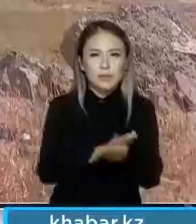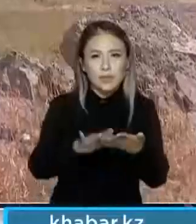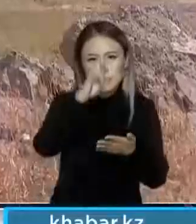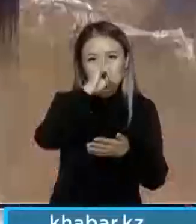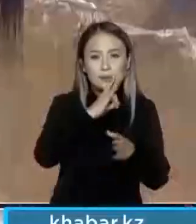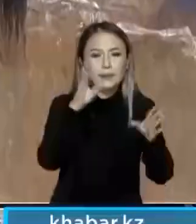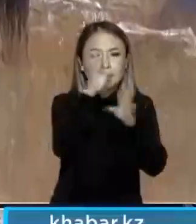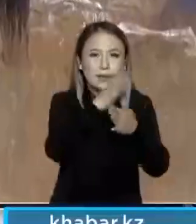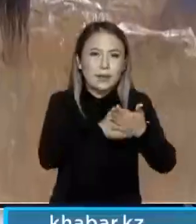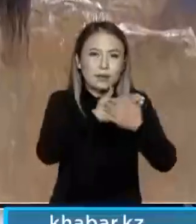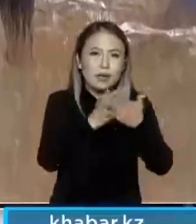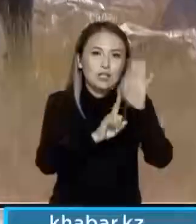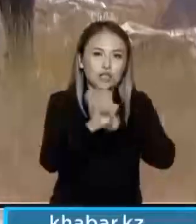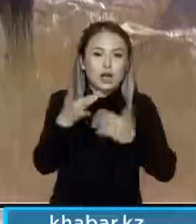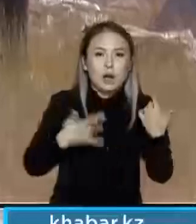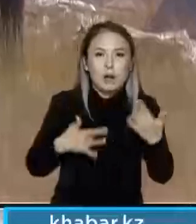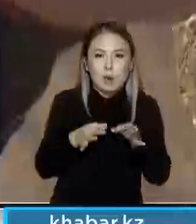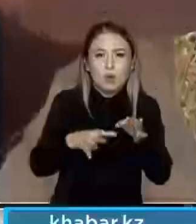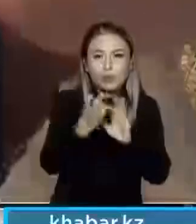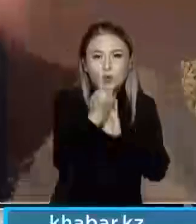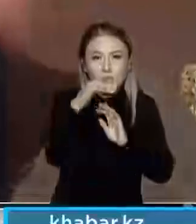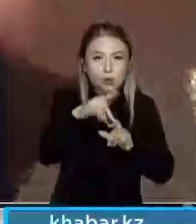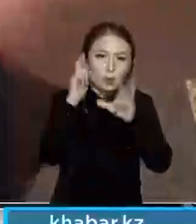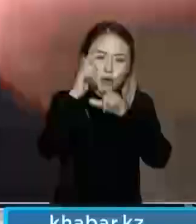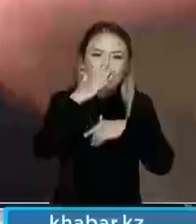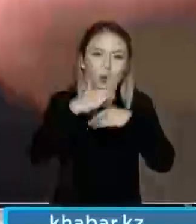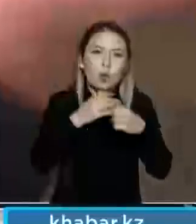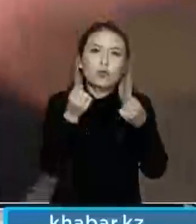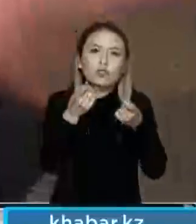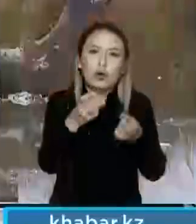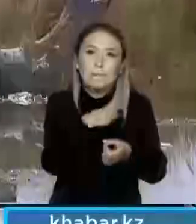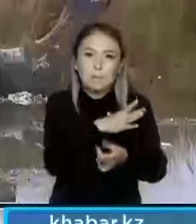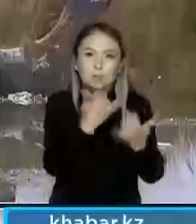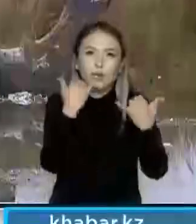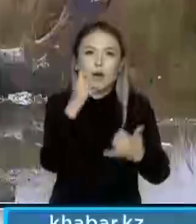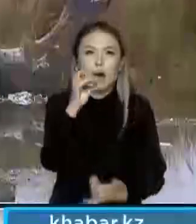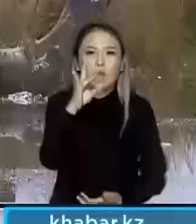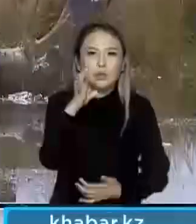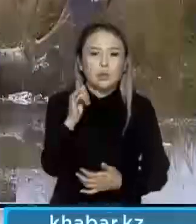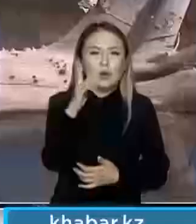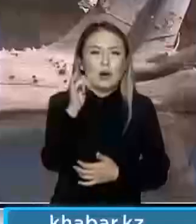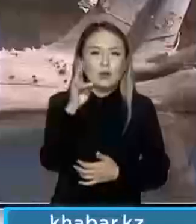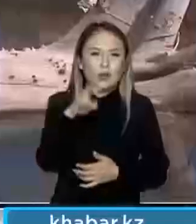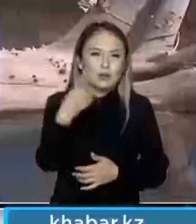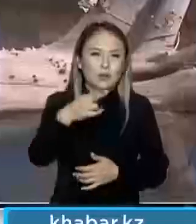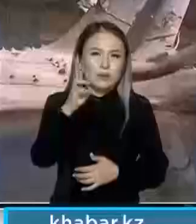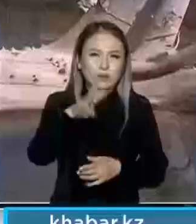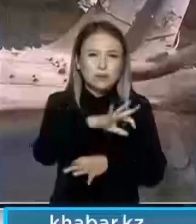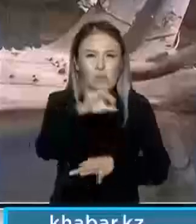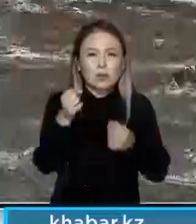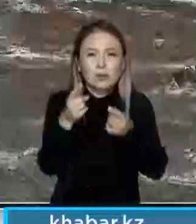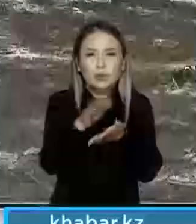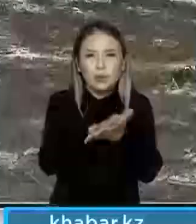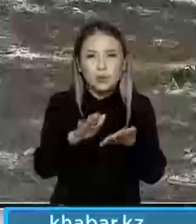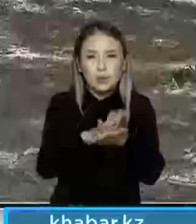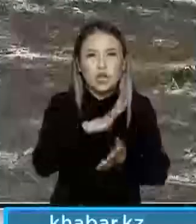Таза Қазақстан экологиялық акциясы басталғалы Жамбыл облысында 12 000 тоннаға жуық қоқыс шығарылған. Бүгін Қарасу каналының 20 шақырымы күл